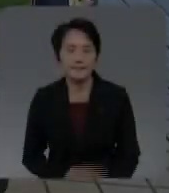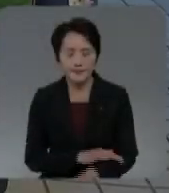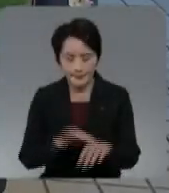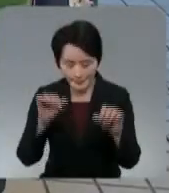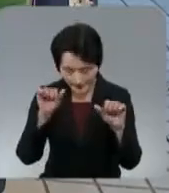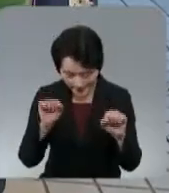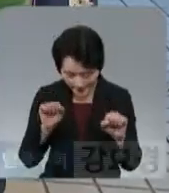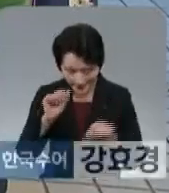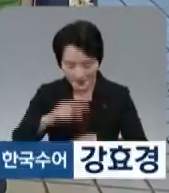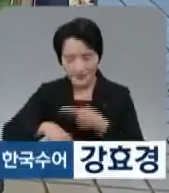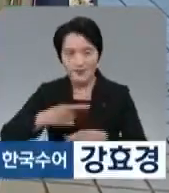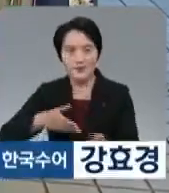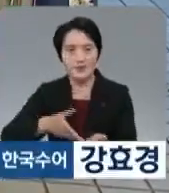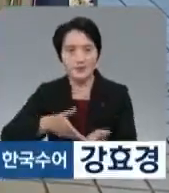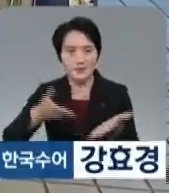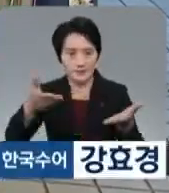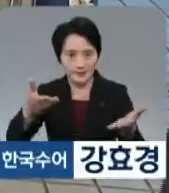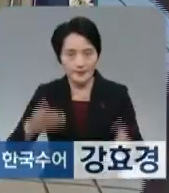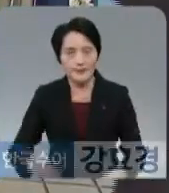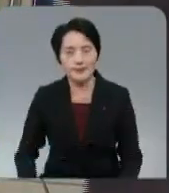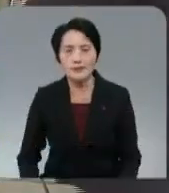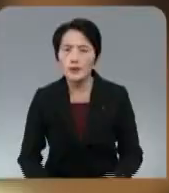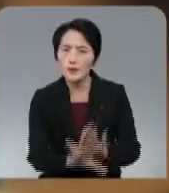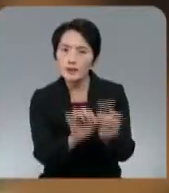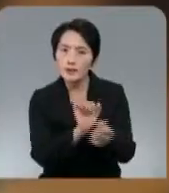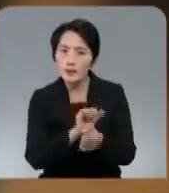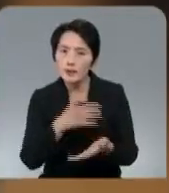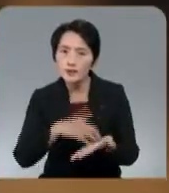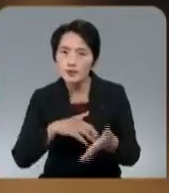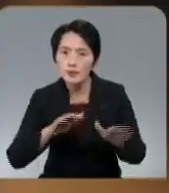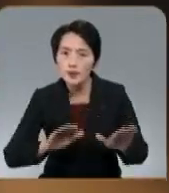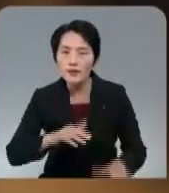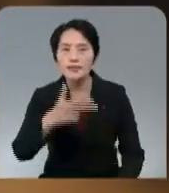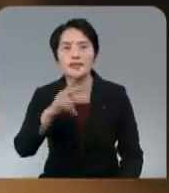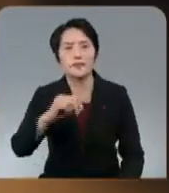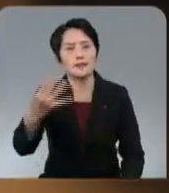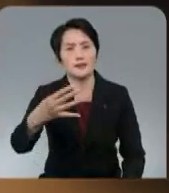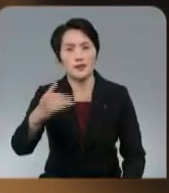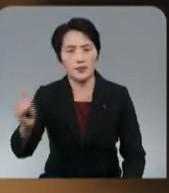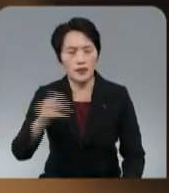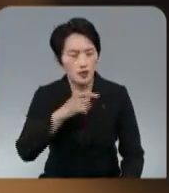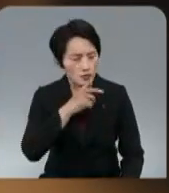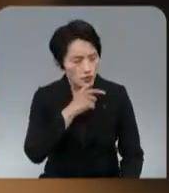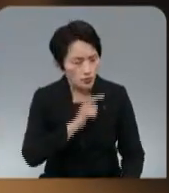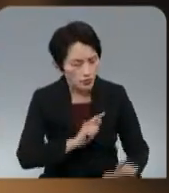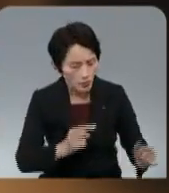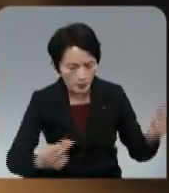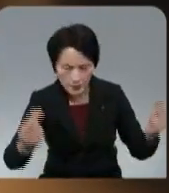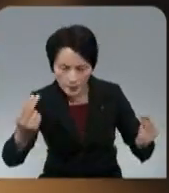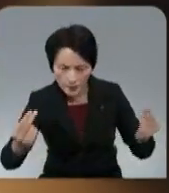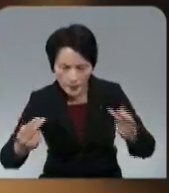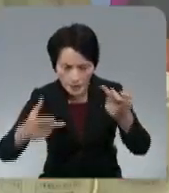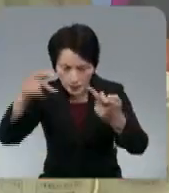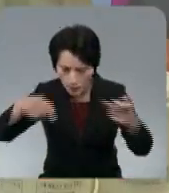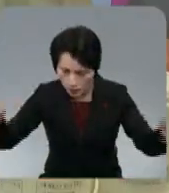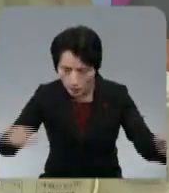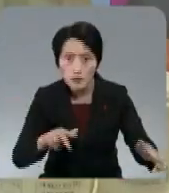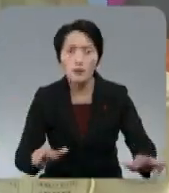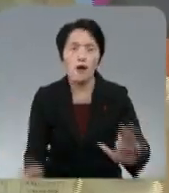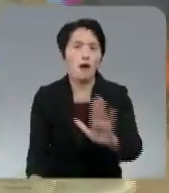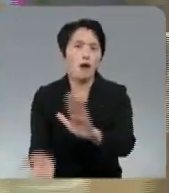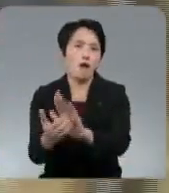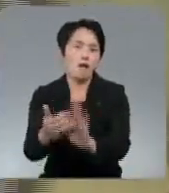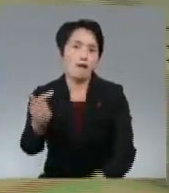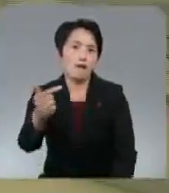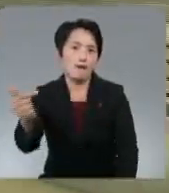Bộ trưởng hành chính và an toàn Hàn Quốc isangmin Ngày 7/12 Cho biết chính phủ dự kiến sẽ thảo luận về phương hướng điều chỉnh nghĩa vụ đeo khẩu trang phòng dịch